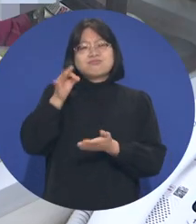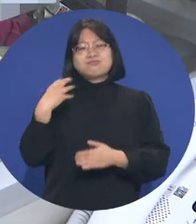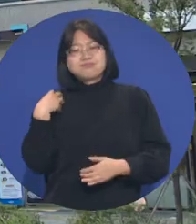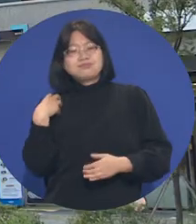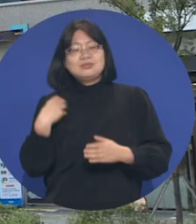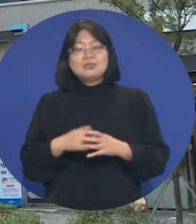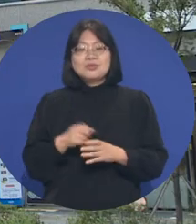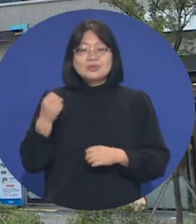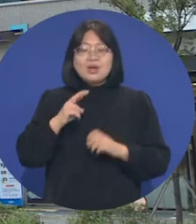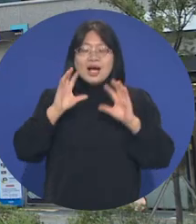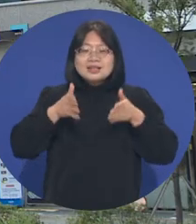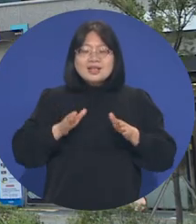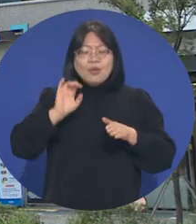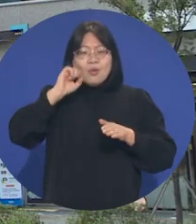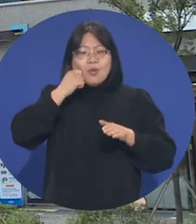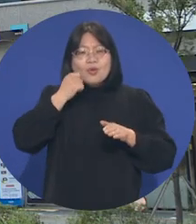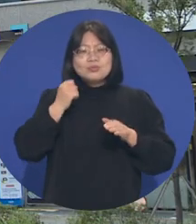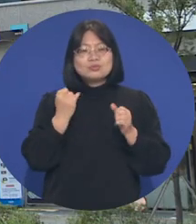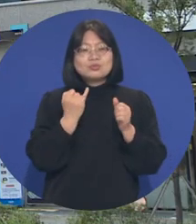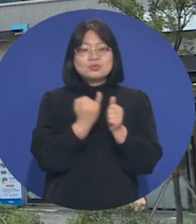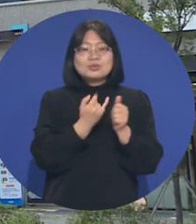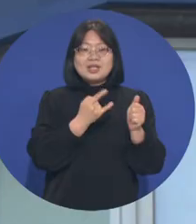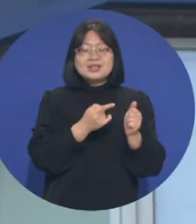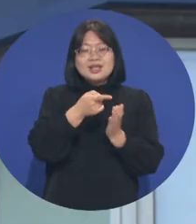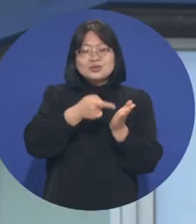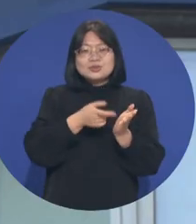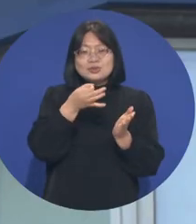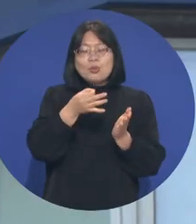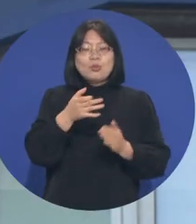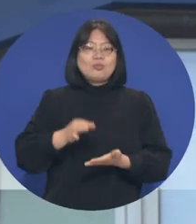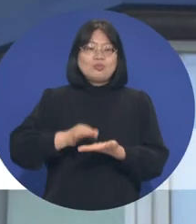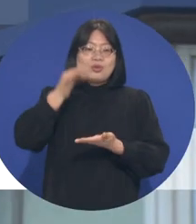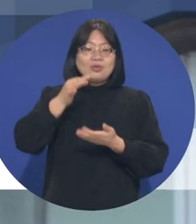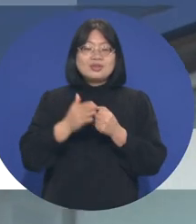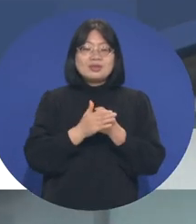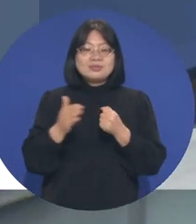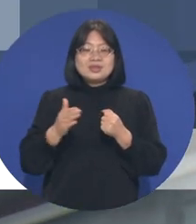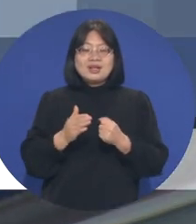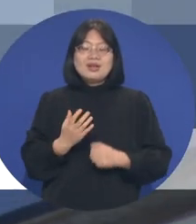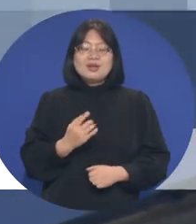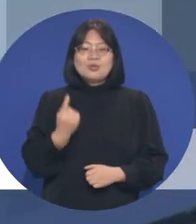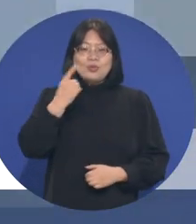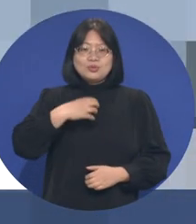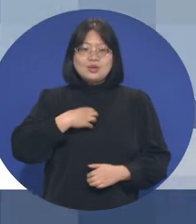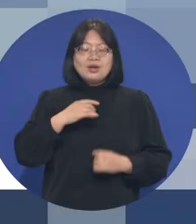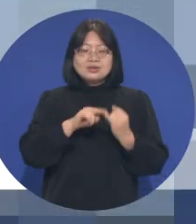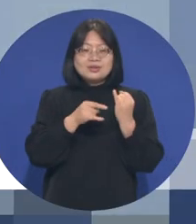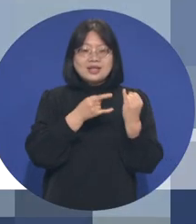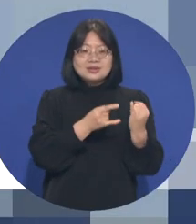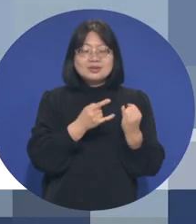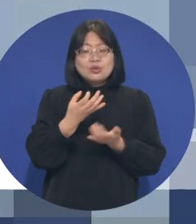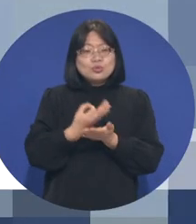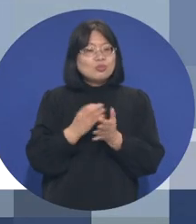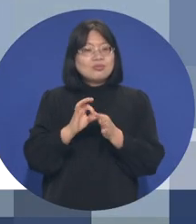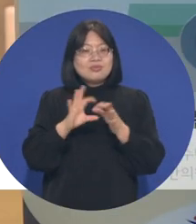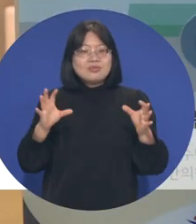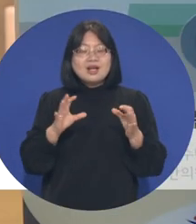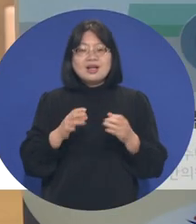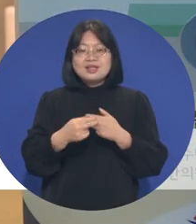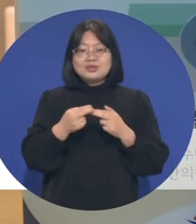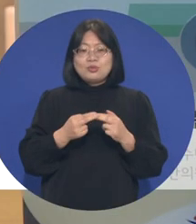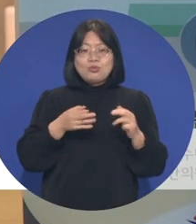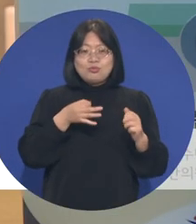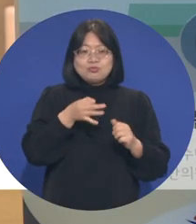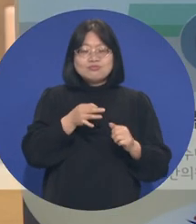합니다 또 난인 부부들은 시술비도 만만치 않습니다 이에 돈은 고위험 임산부들에게는 소득과 관계 없이